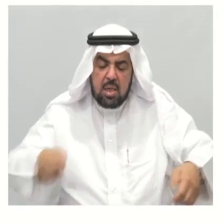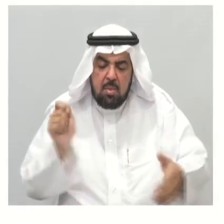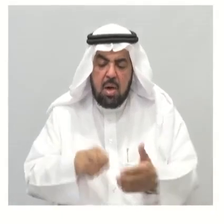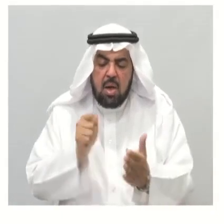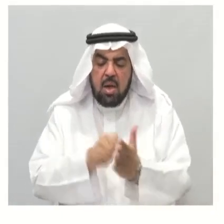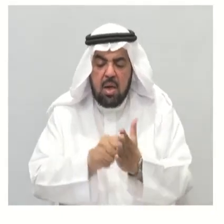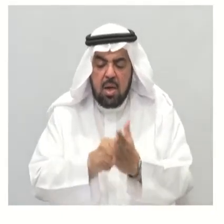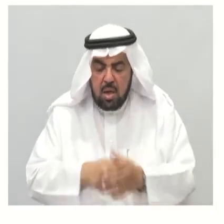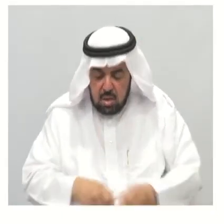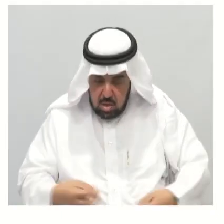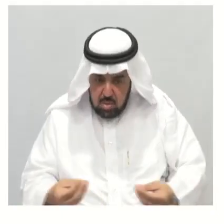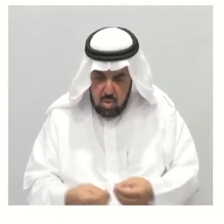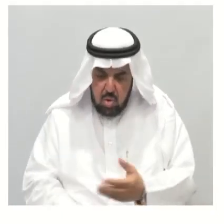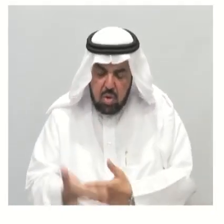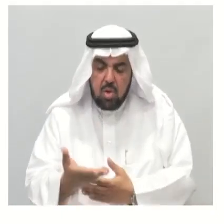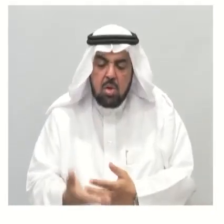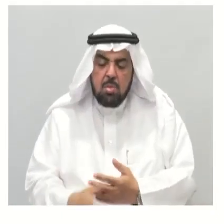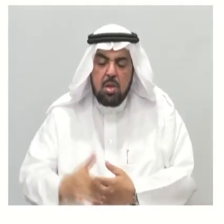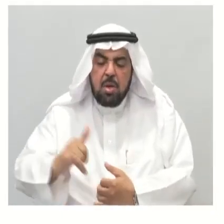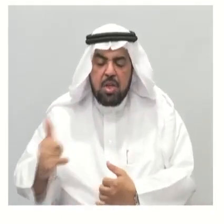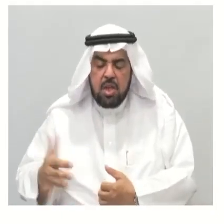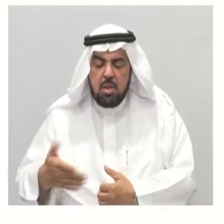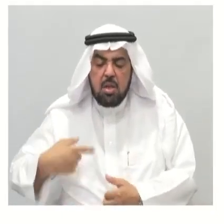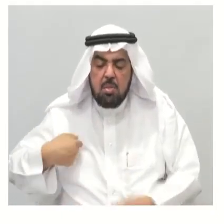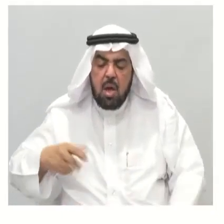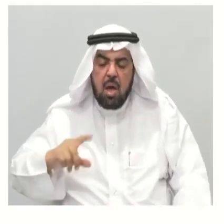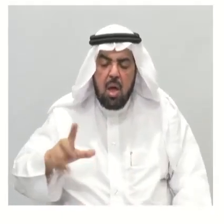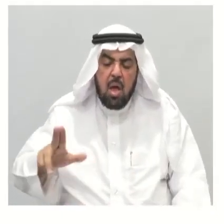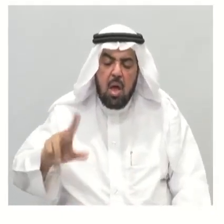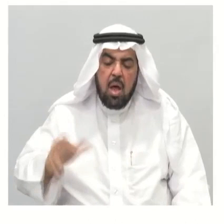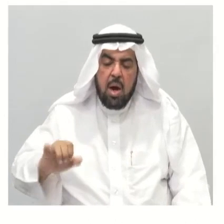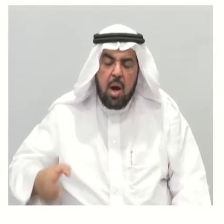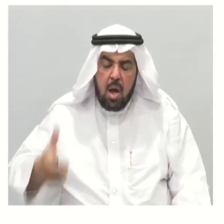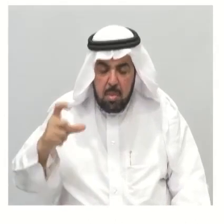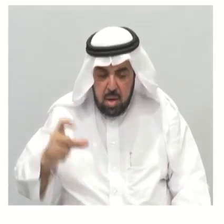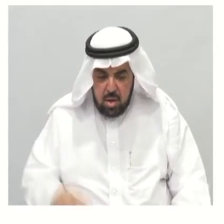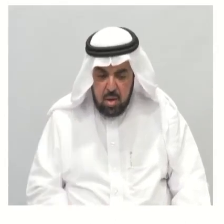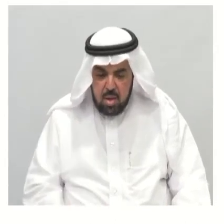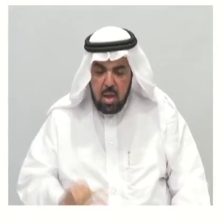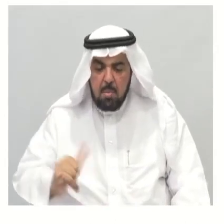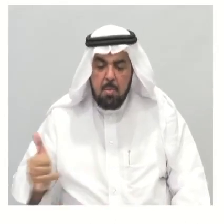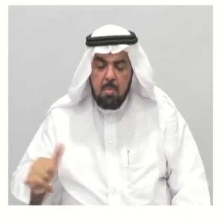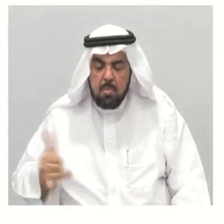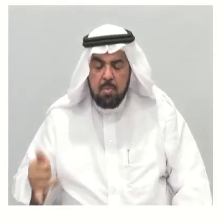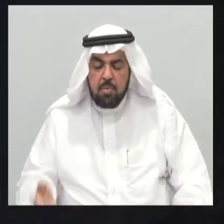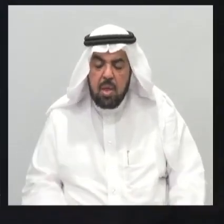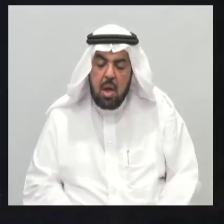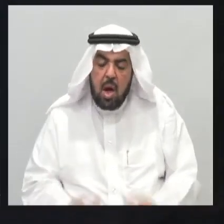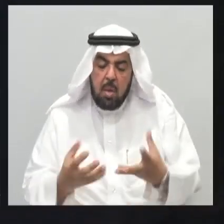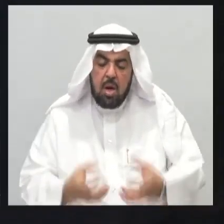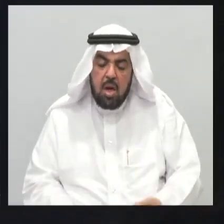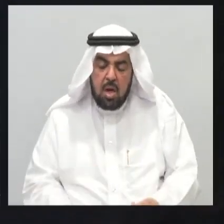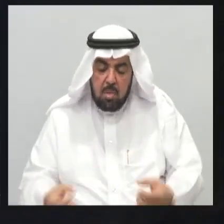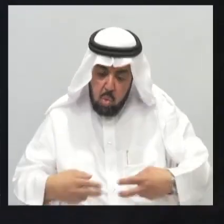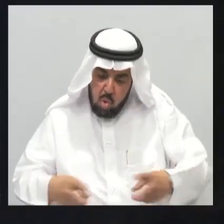جديدة تسمى الرماد. ما المادة القابلة للاشتعال في هذا المثال؟ خشب ومصدر